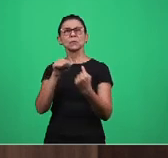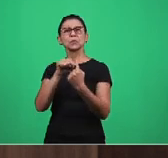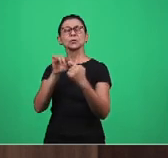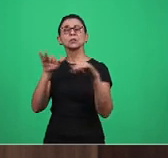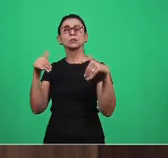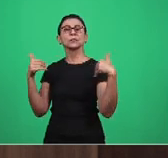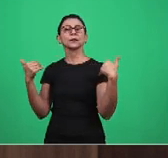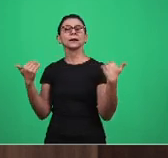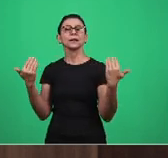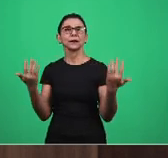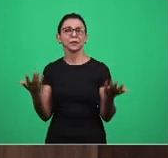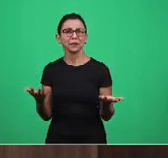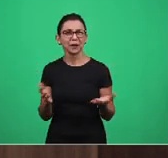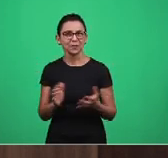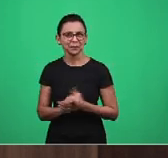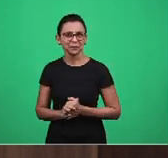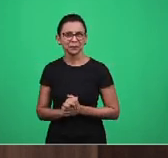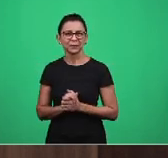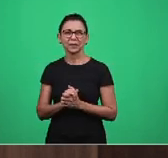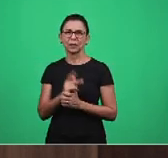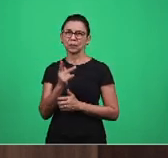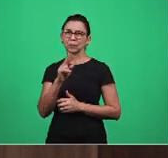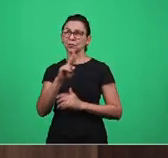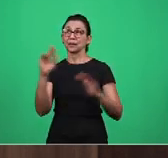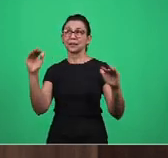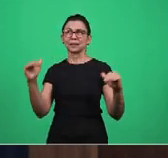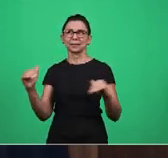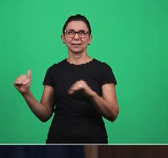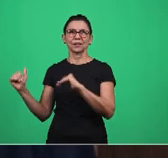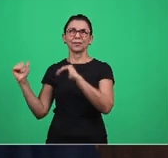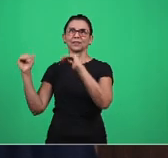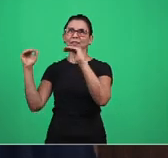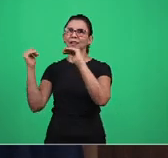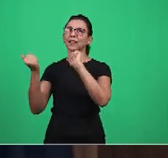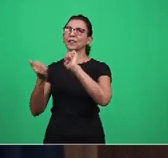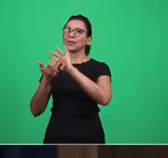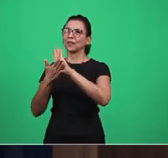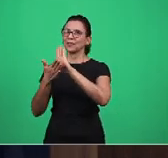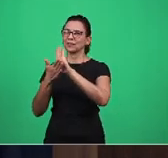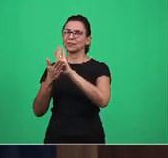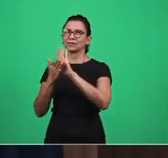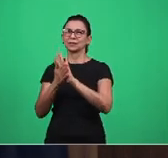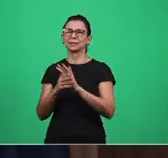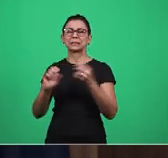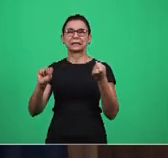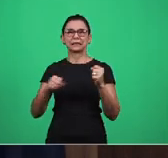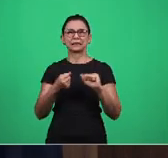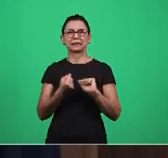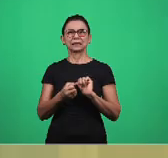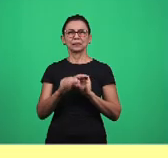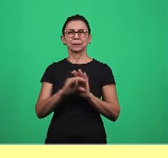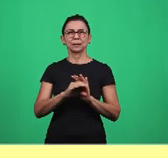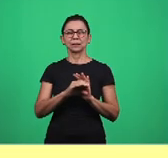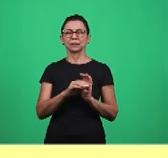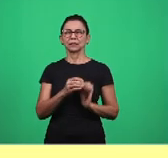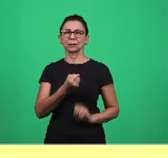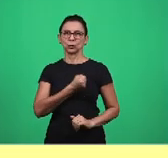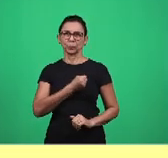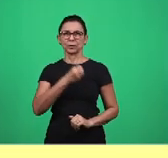en Psaume 33, 3, nous dit « Chantez-lui un cantique nouveau et jouez bien et